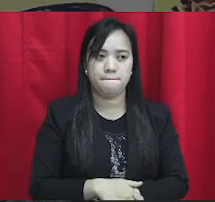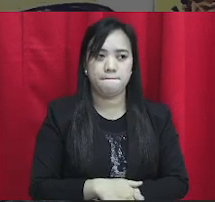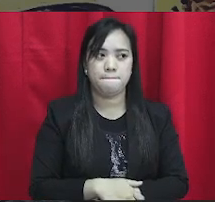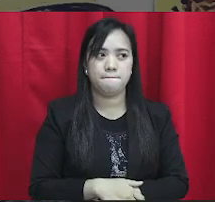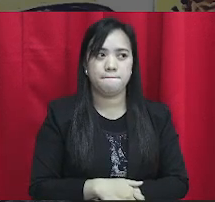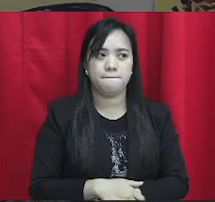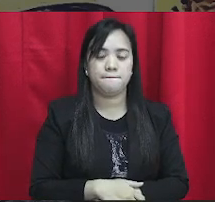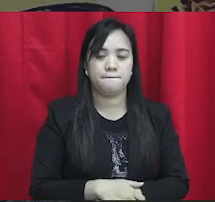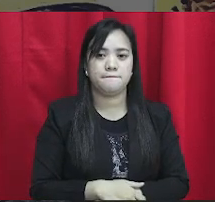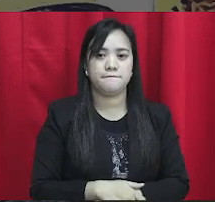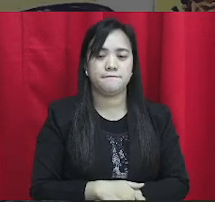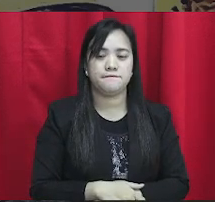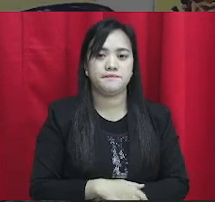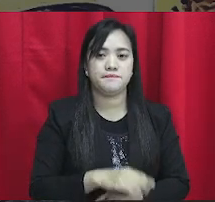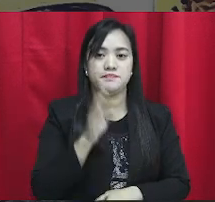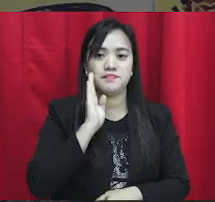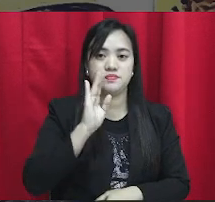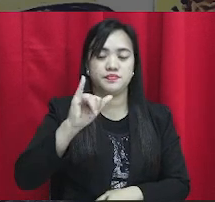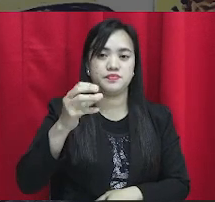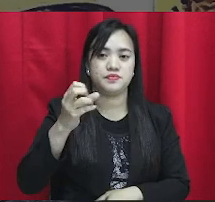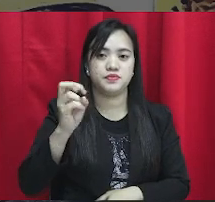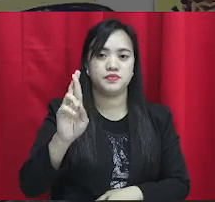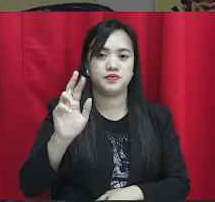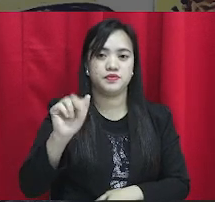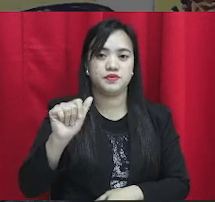Sir Jonald, baka meron kang gusto ibigay kay nanay.